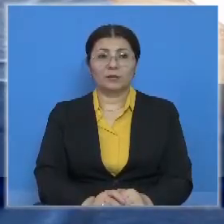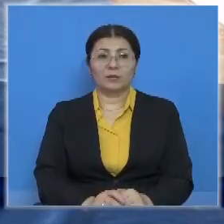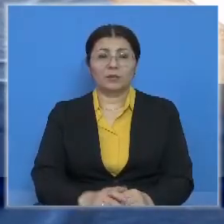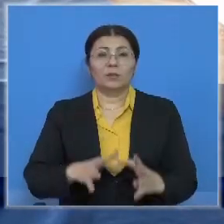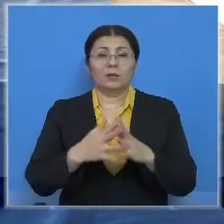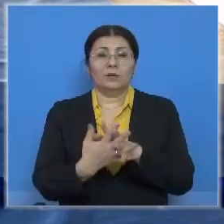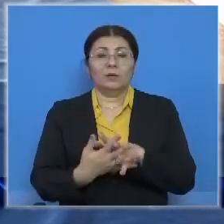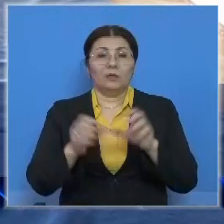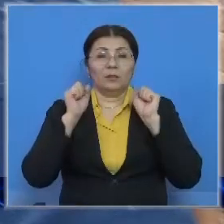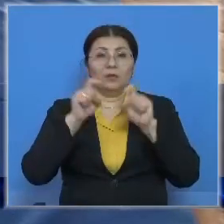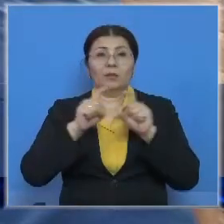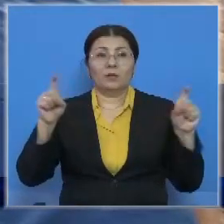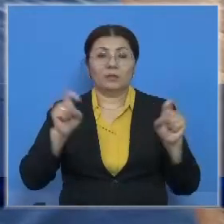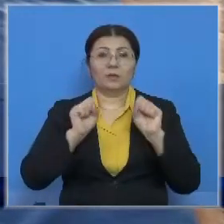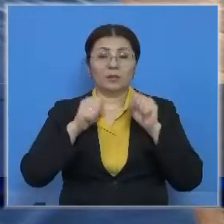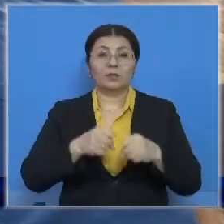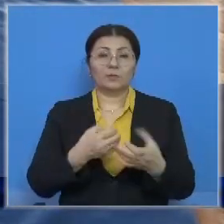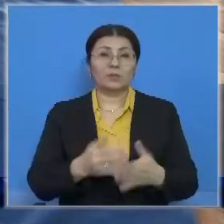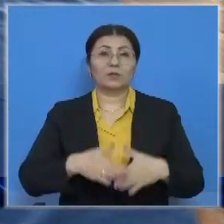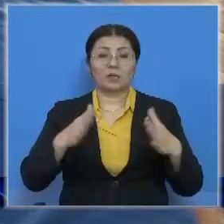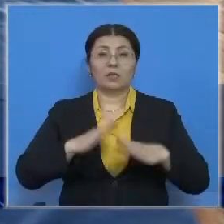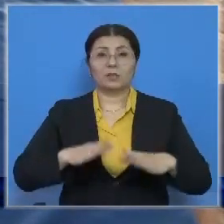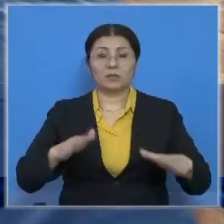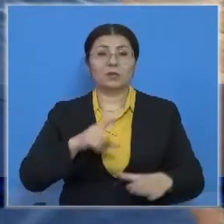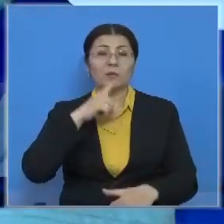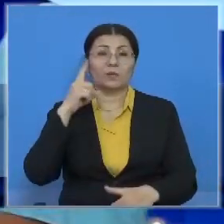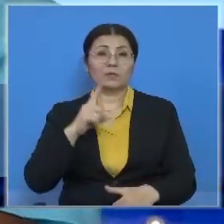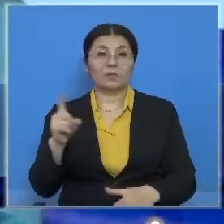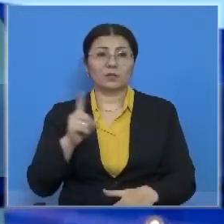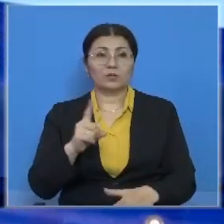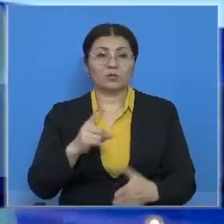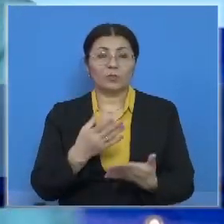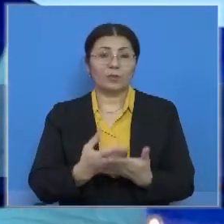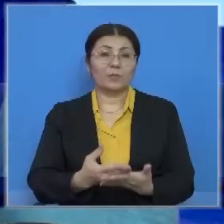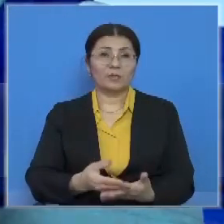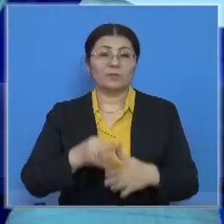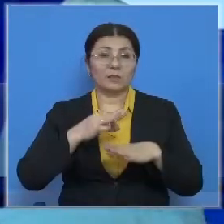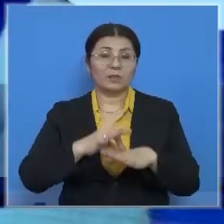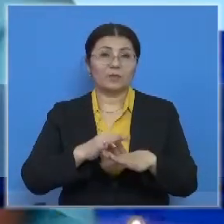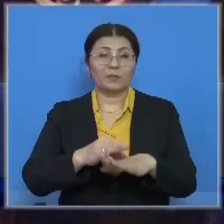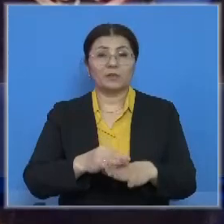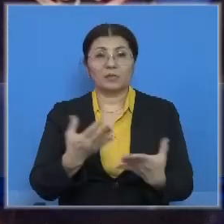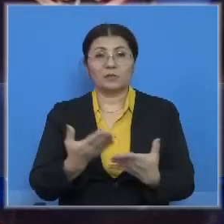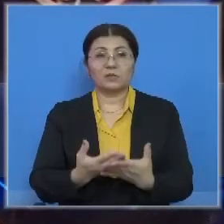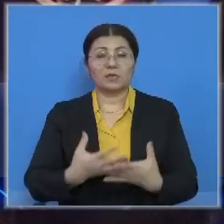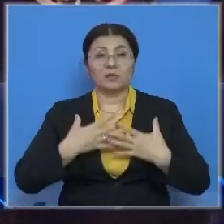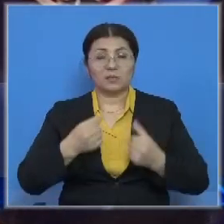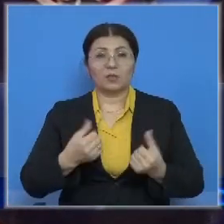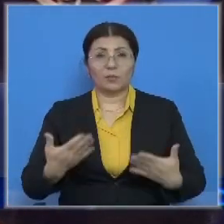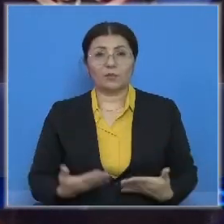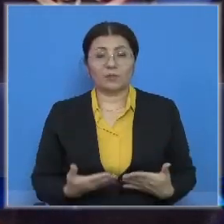сельская спортивная школа хорошие возможность для детей молодежи не просто разнообразить свою досуг но и в целом вести здоровый образ жизни